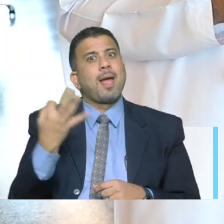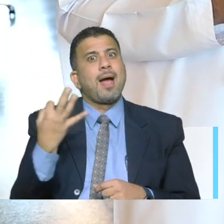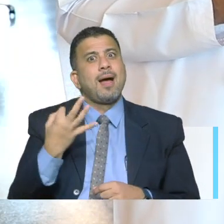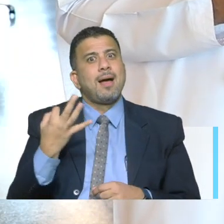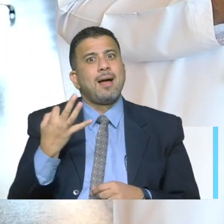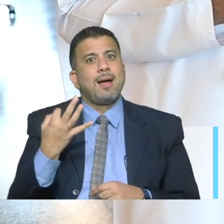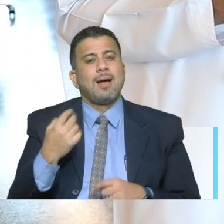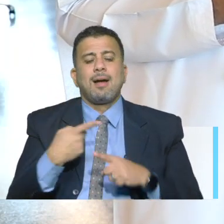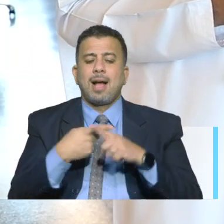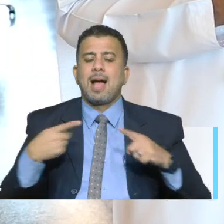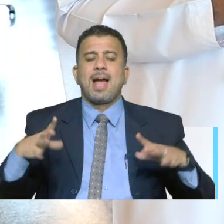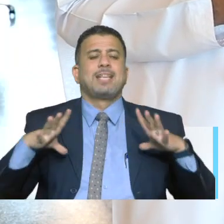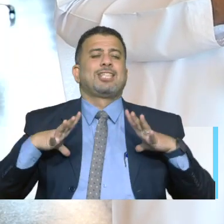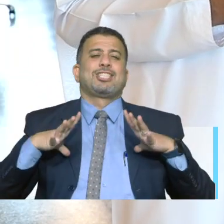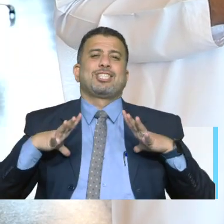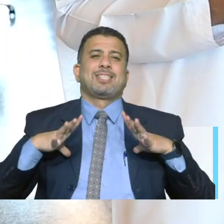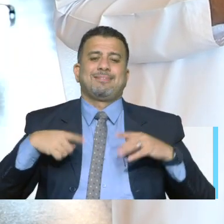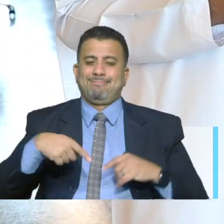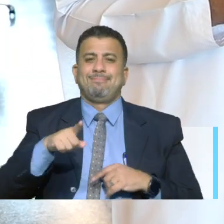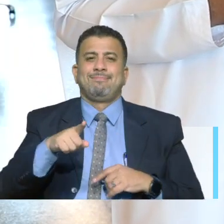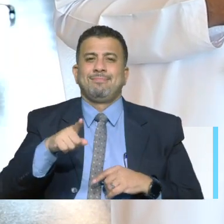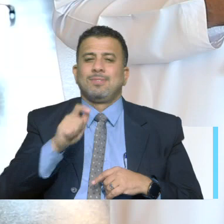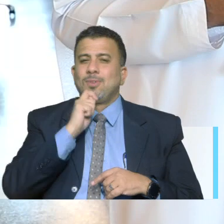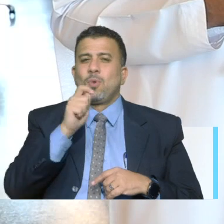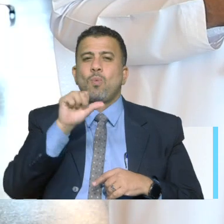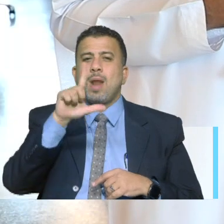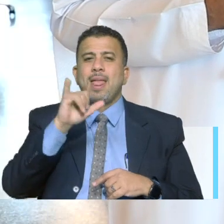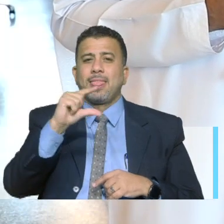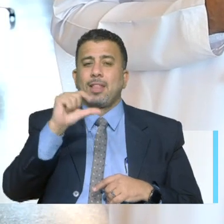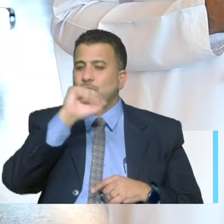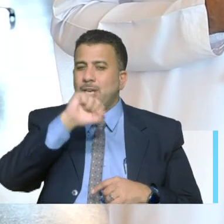خلال العطلة الصيفية. لأخبار الدار وليد الأصبحي، الشارقة.